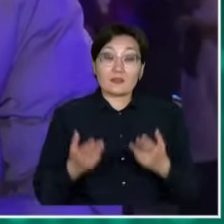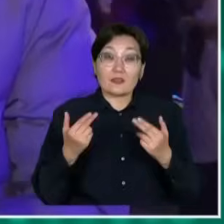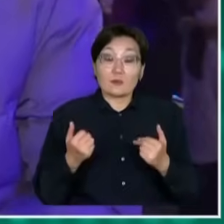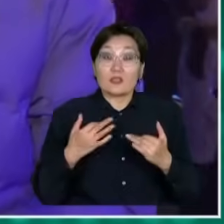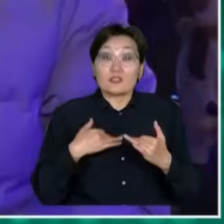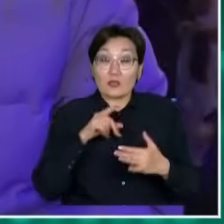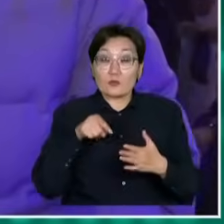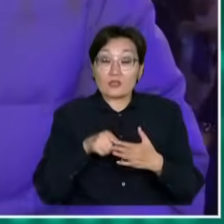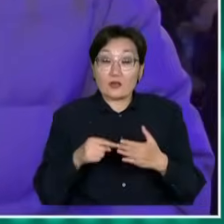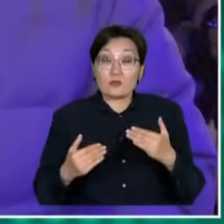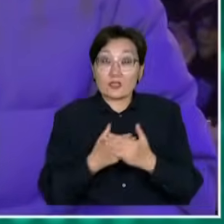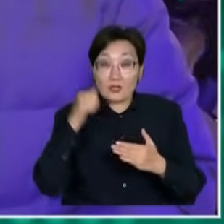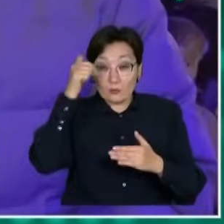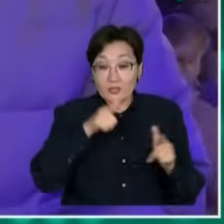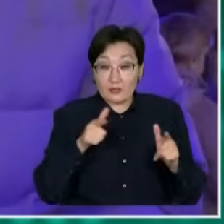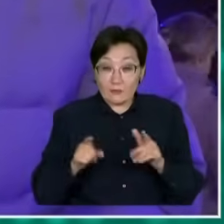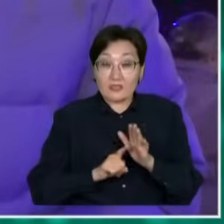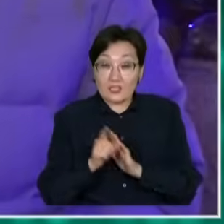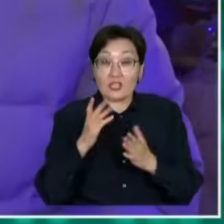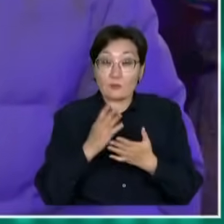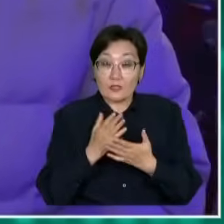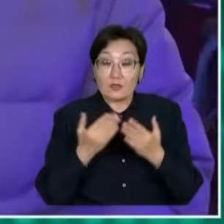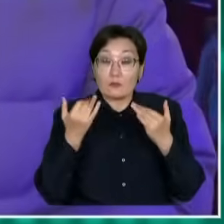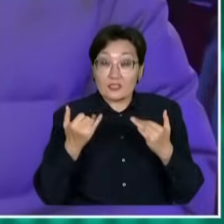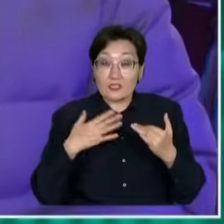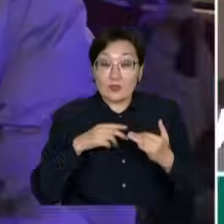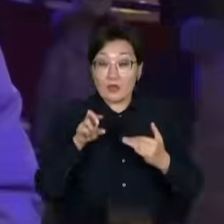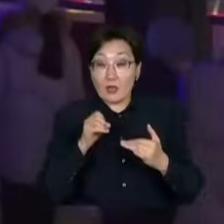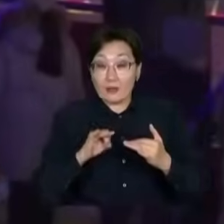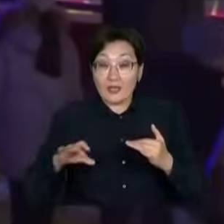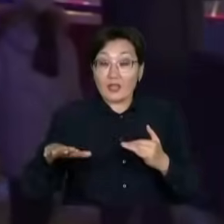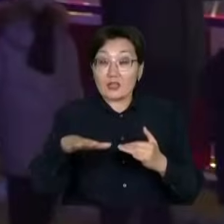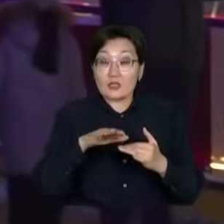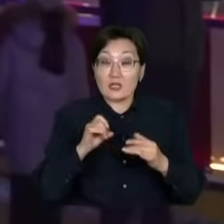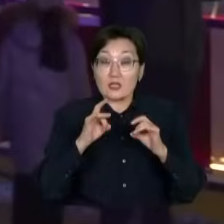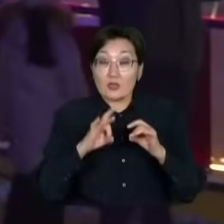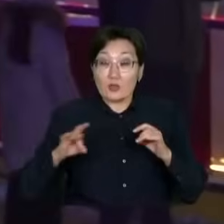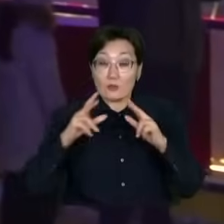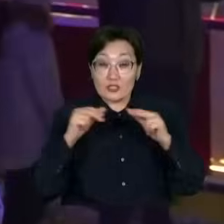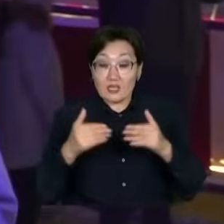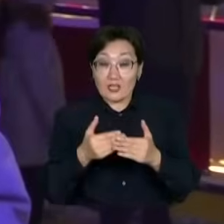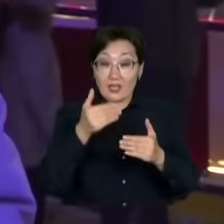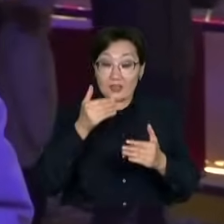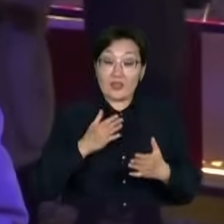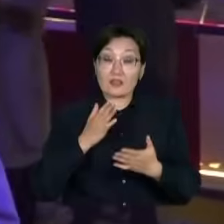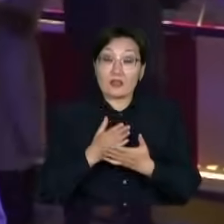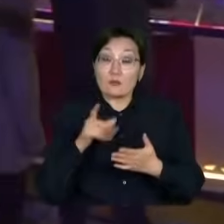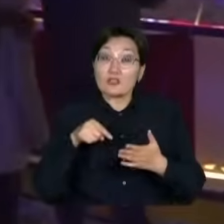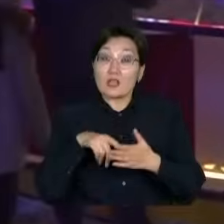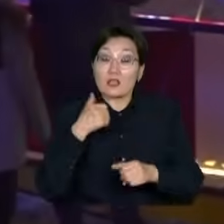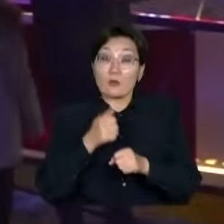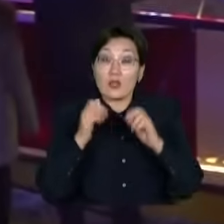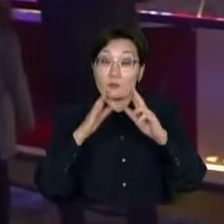Әріптестер, мегаполис жаңа жылға дайындықты бастап кетті. Дәл қазір біз Абай алаңы, яғни Республика сарайының алдында тұрмыз. Қаладағы